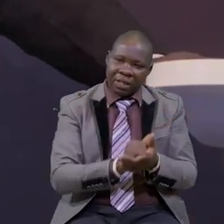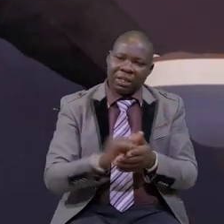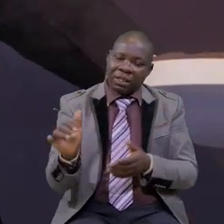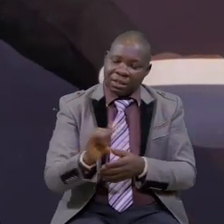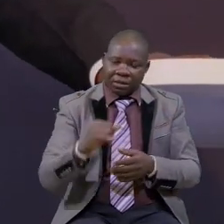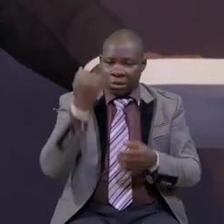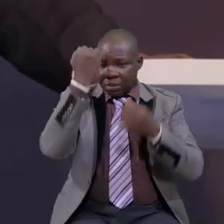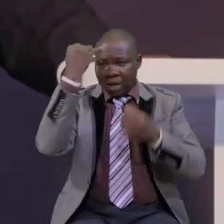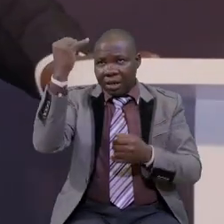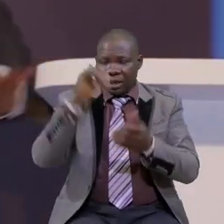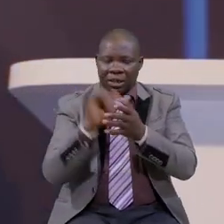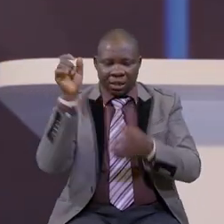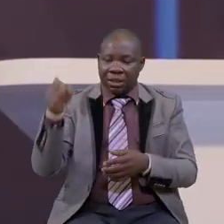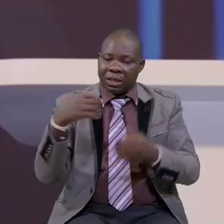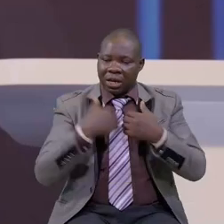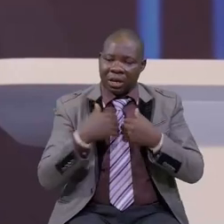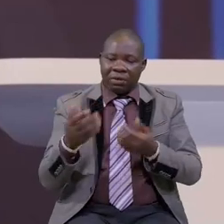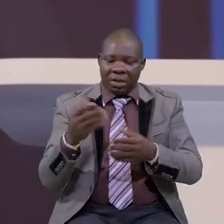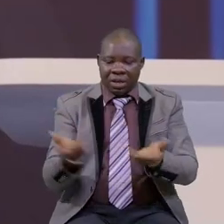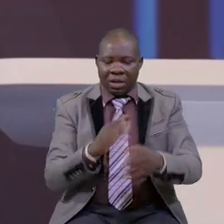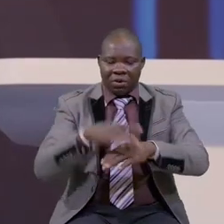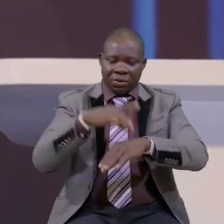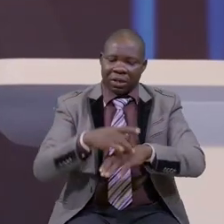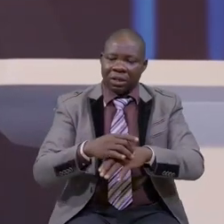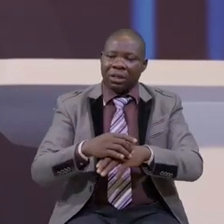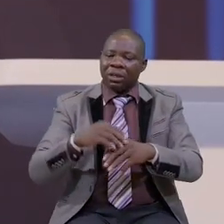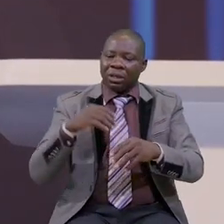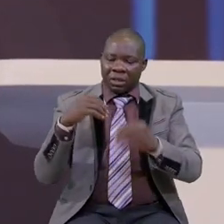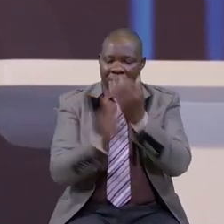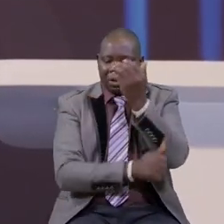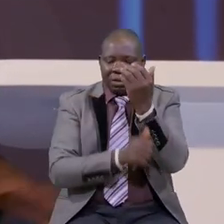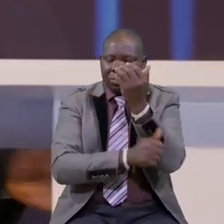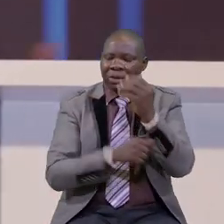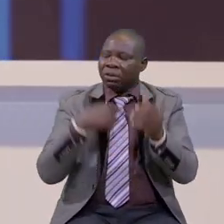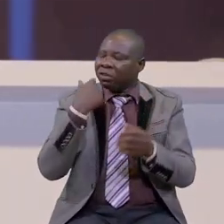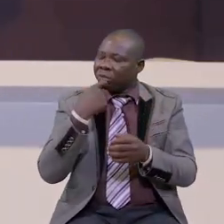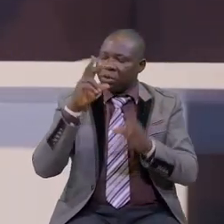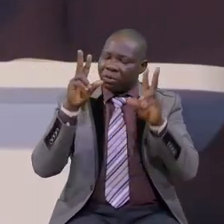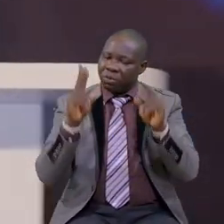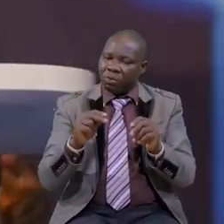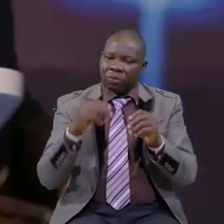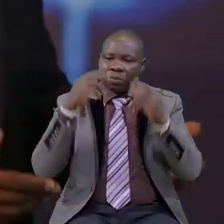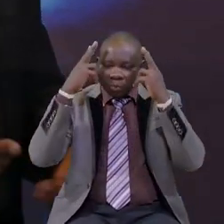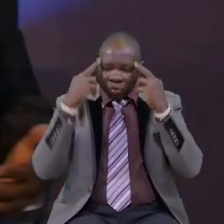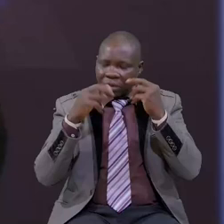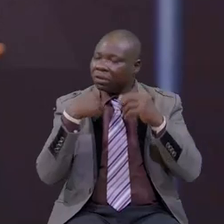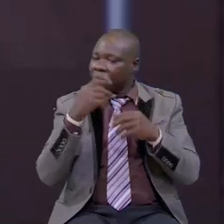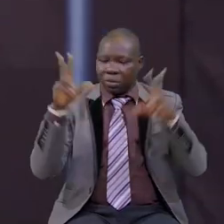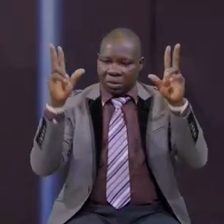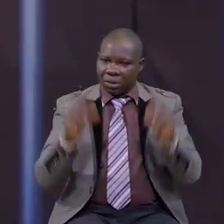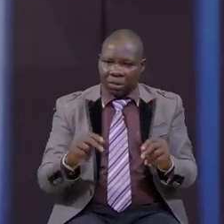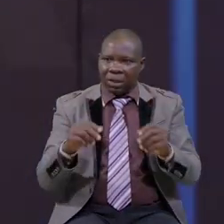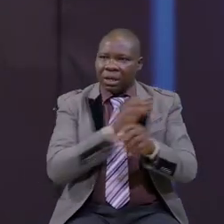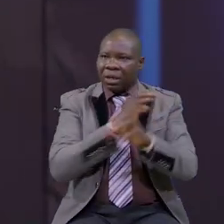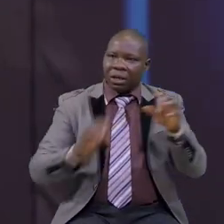avait ici-bas. Non, Abraham pas dit non. Moïse parle dit non. Isaïe pas dit non. Même